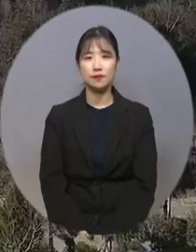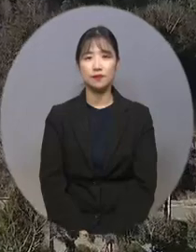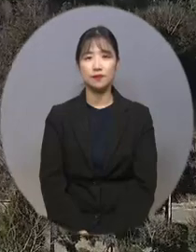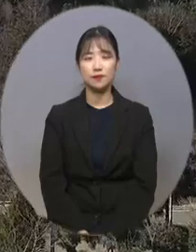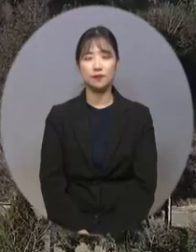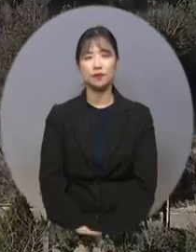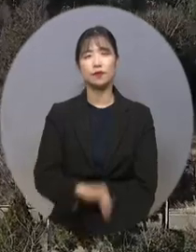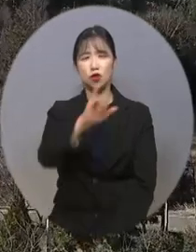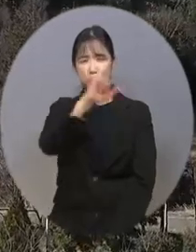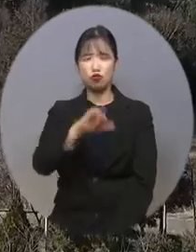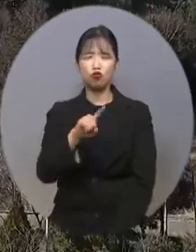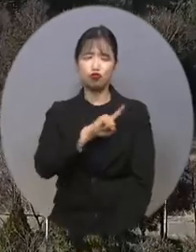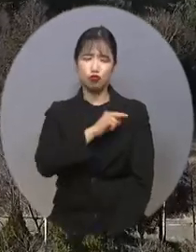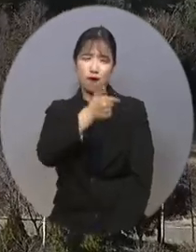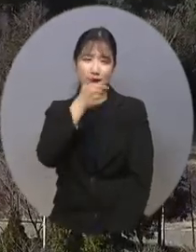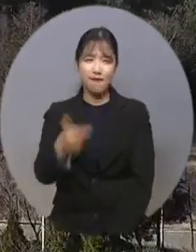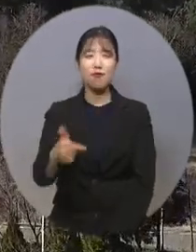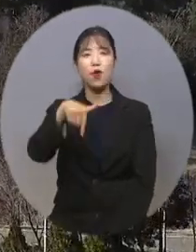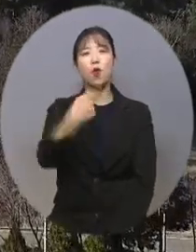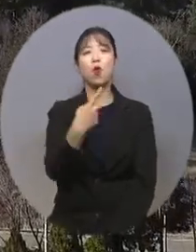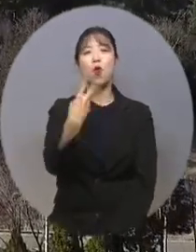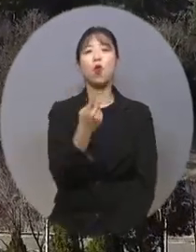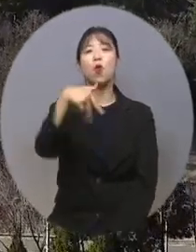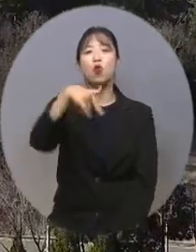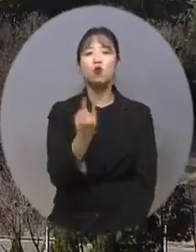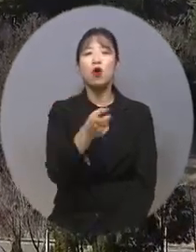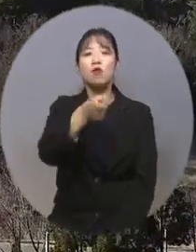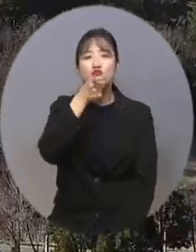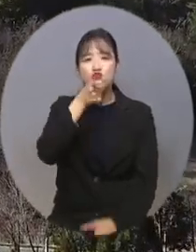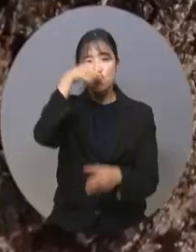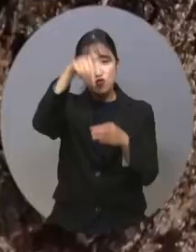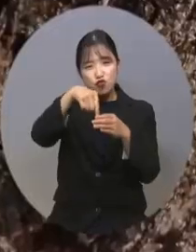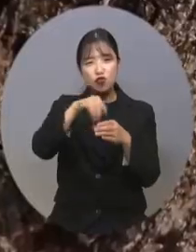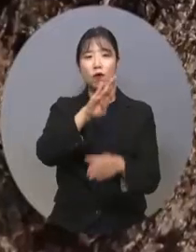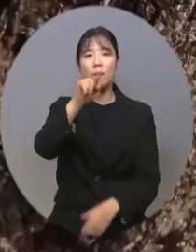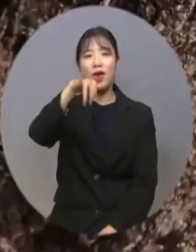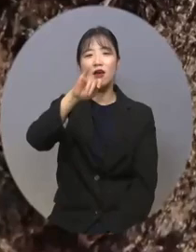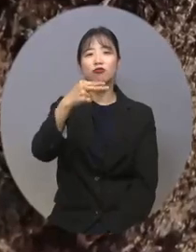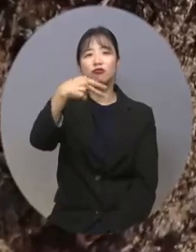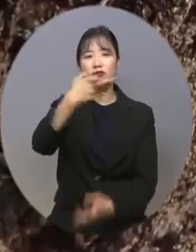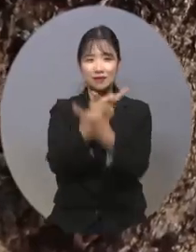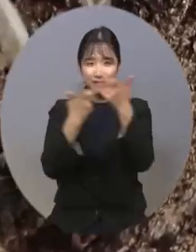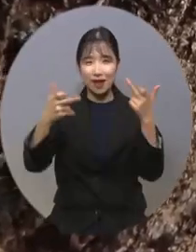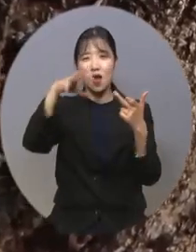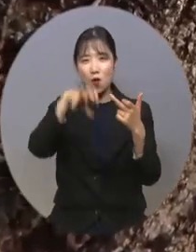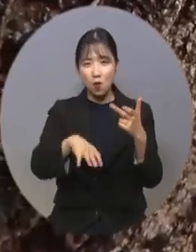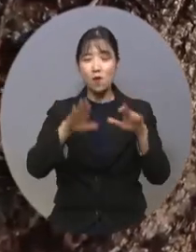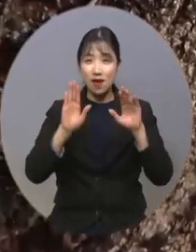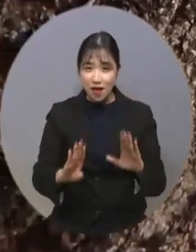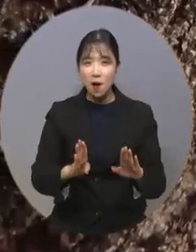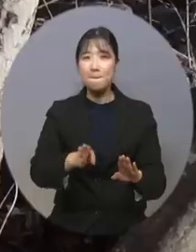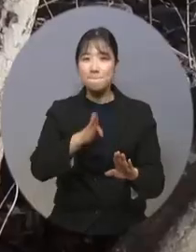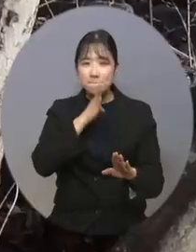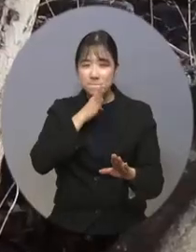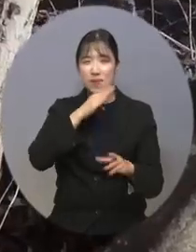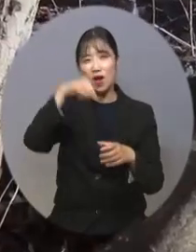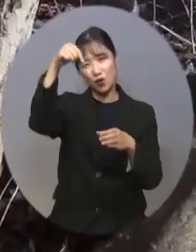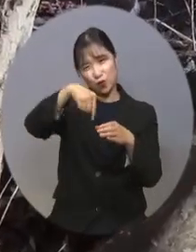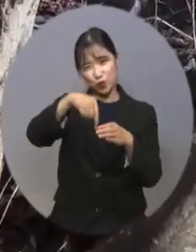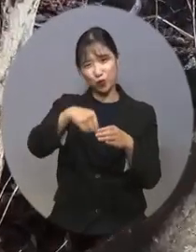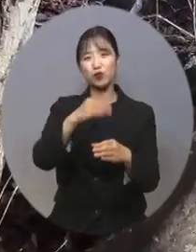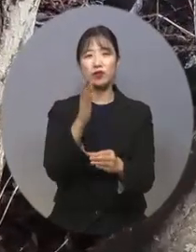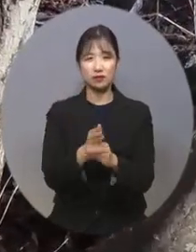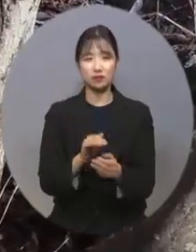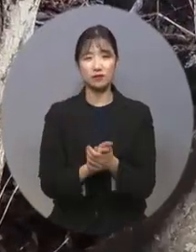전국 최대 고로쇠수액 생산지인 광양 옥룡면 백운산 자락에서는 고로쇠 채취 작업이 본격적으로 이루어지고 있습니다.